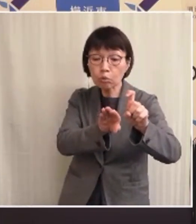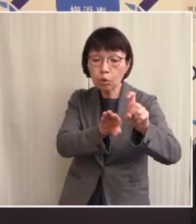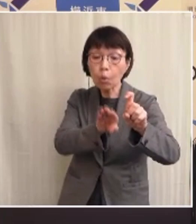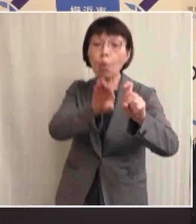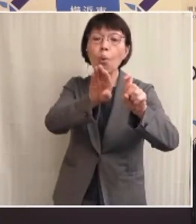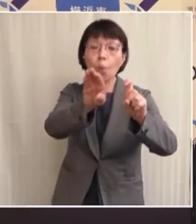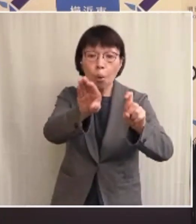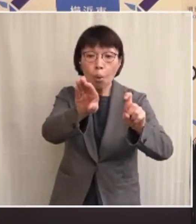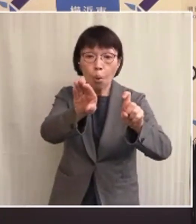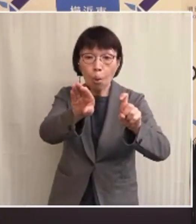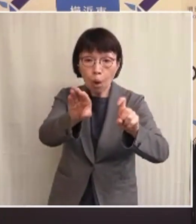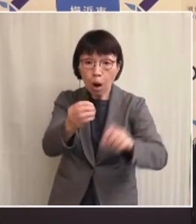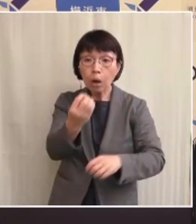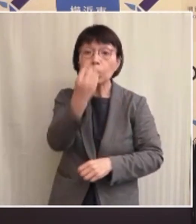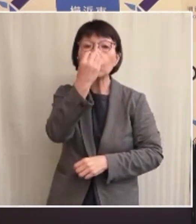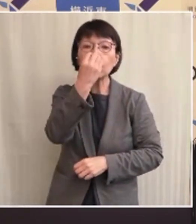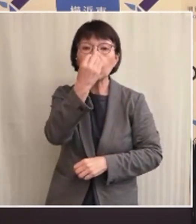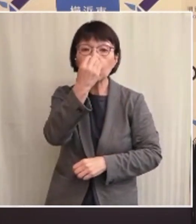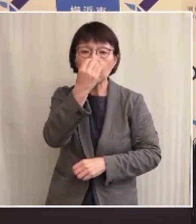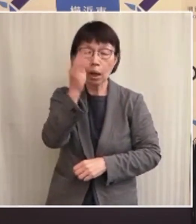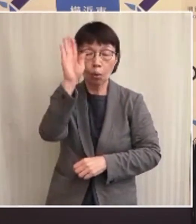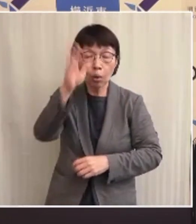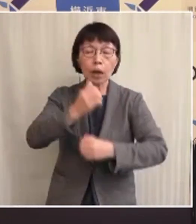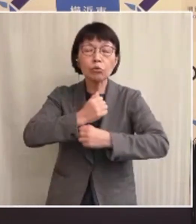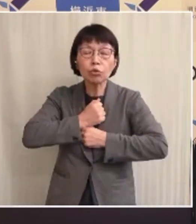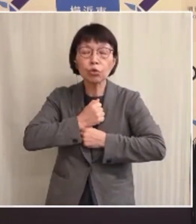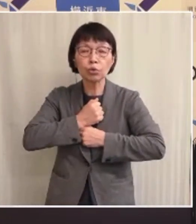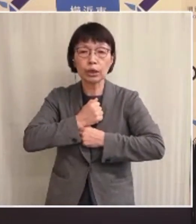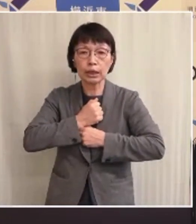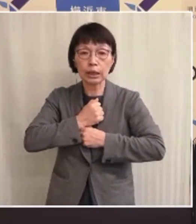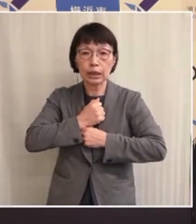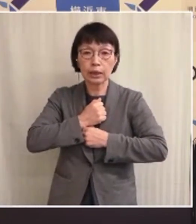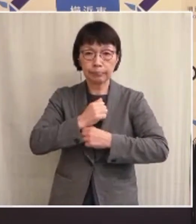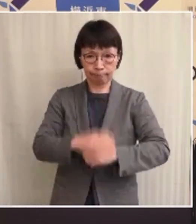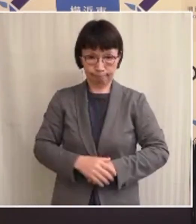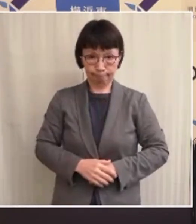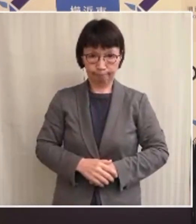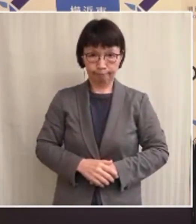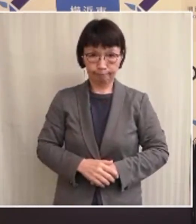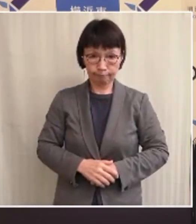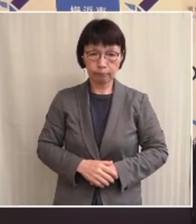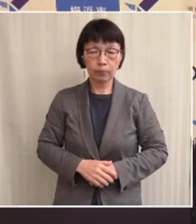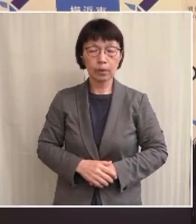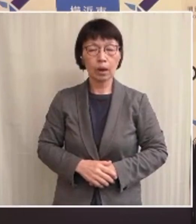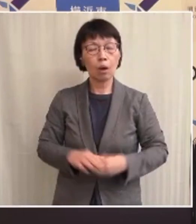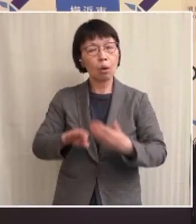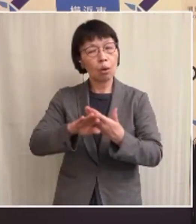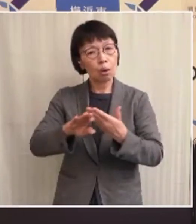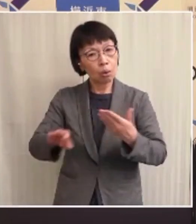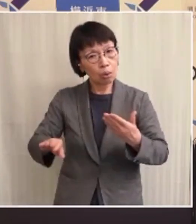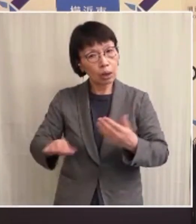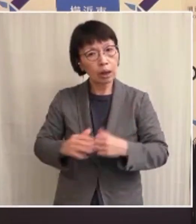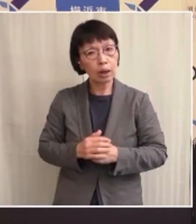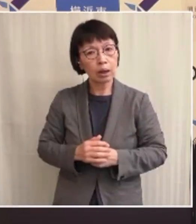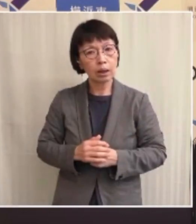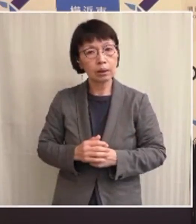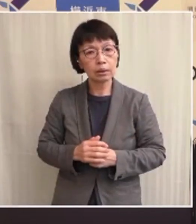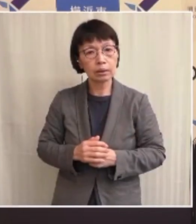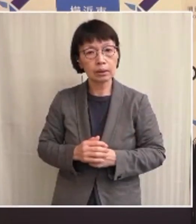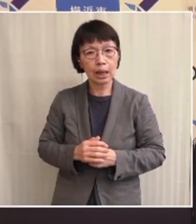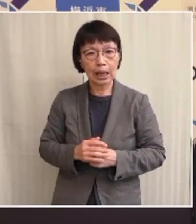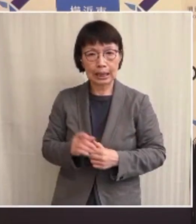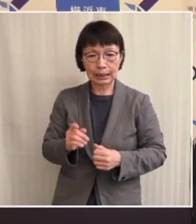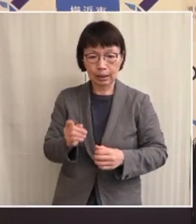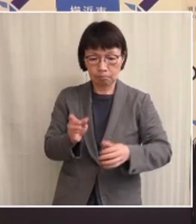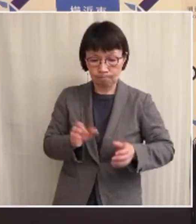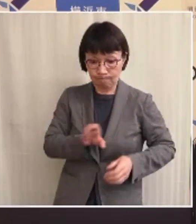って、次から注意をさせるというものであります。あとはかなりスピードが